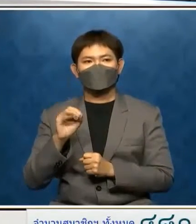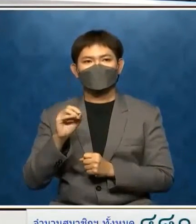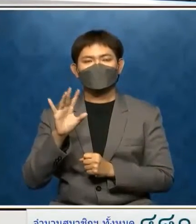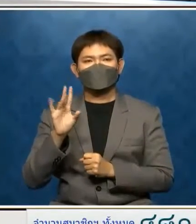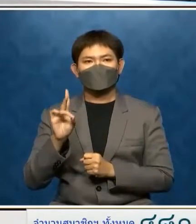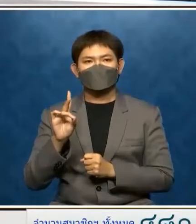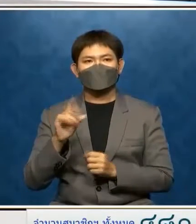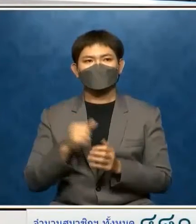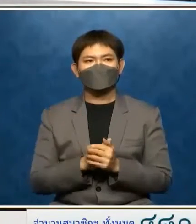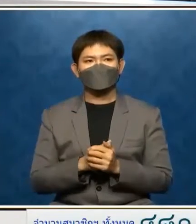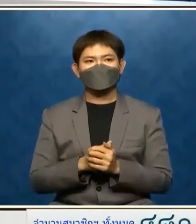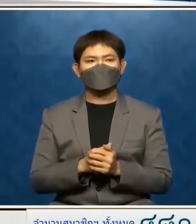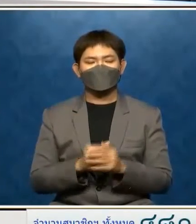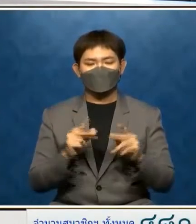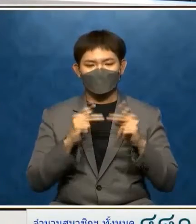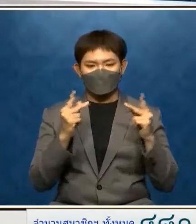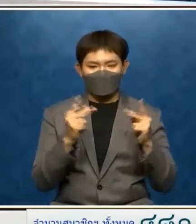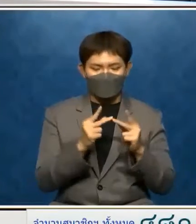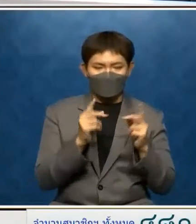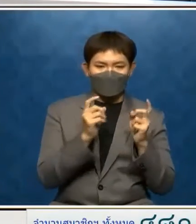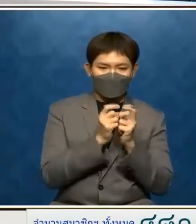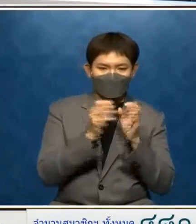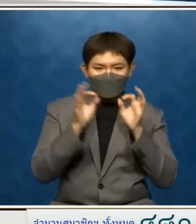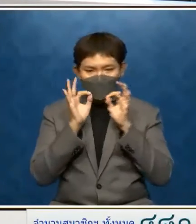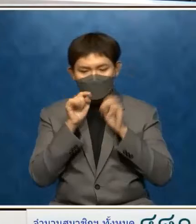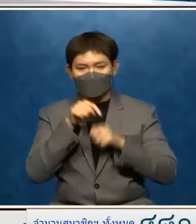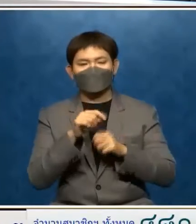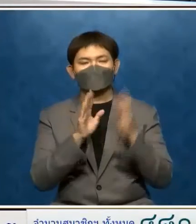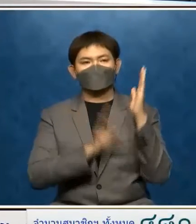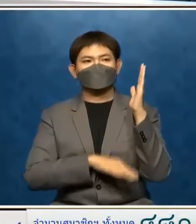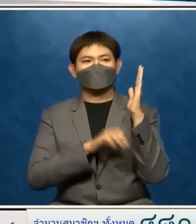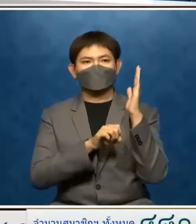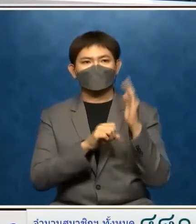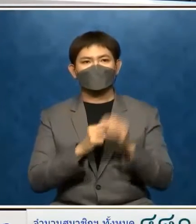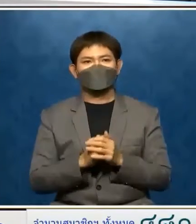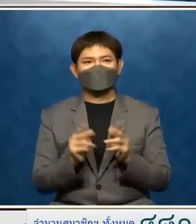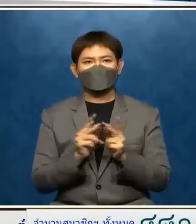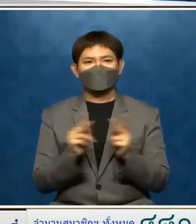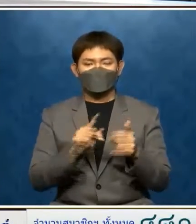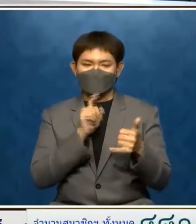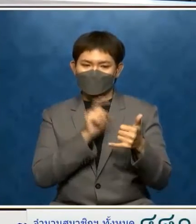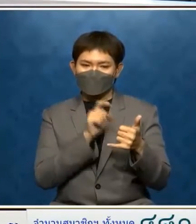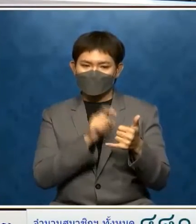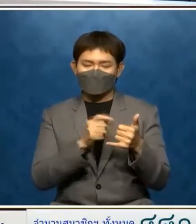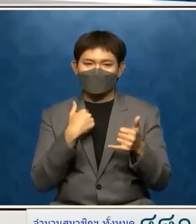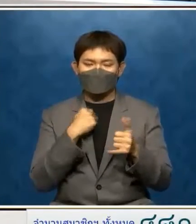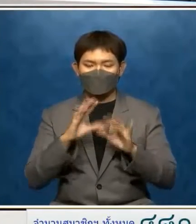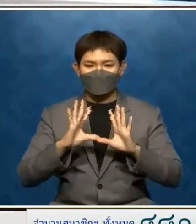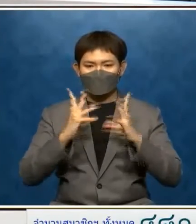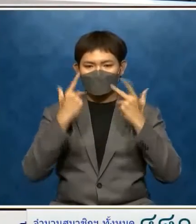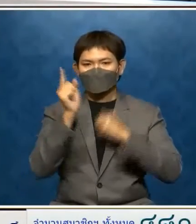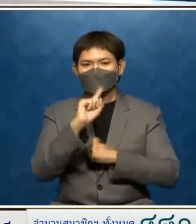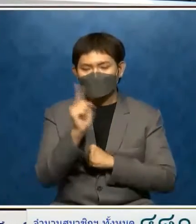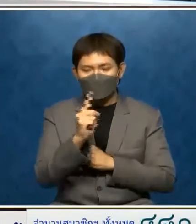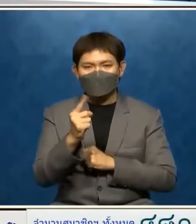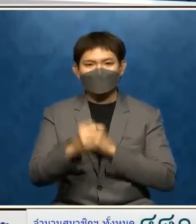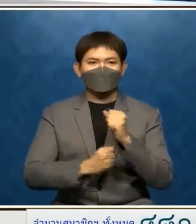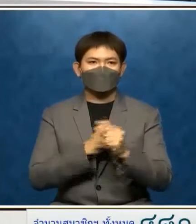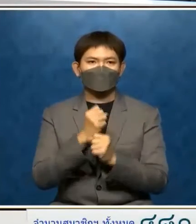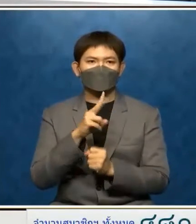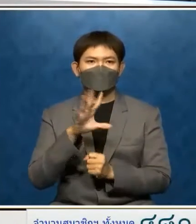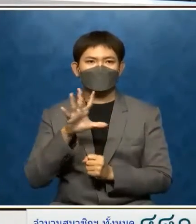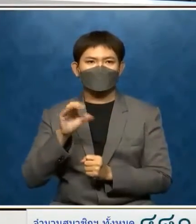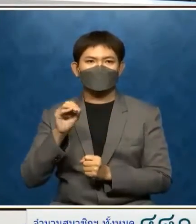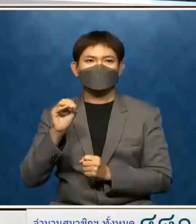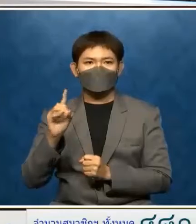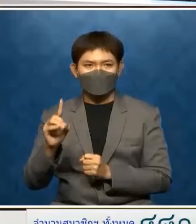เกาะหนูเกาะแมว จงหวดทรงคลามีการตั้งคณะกรมการสอบสวนข้อเทจริการสูนหายในปี 2,1